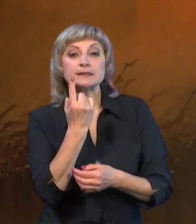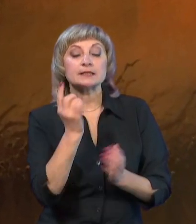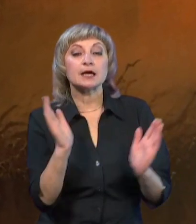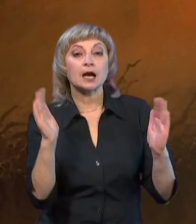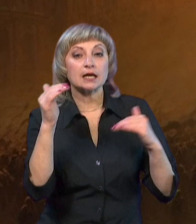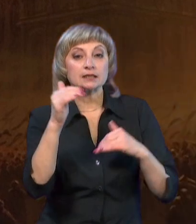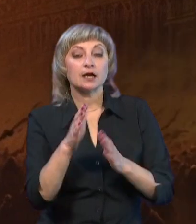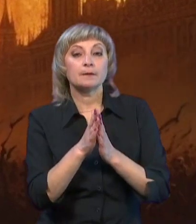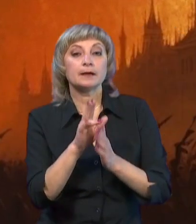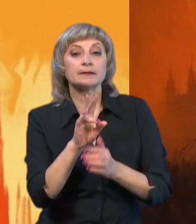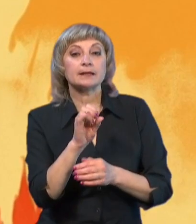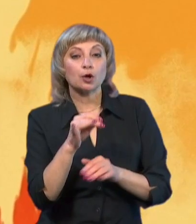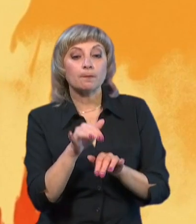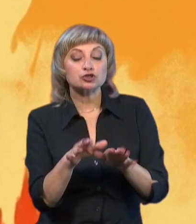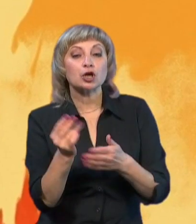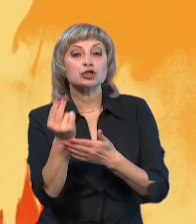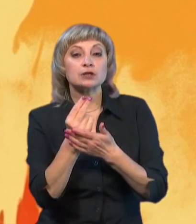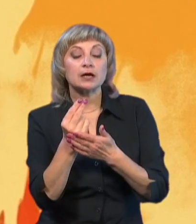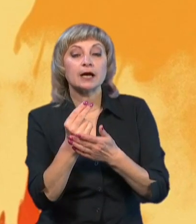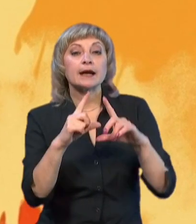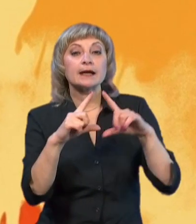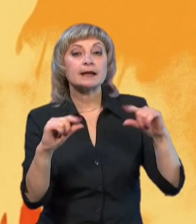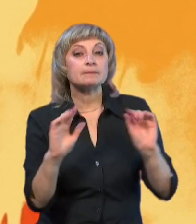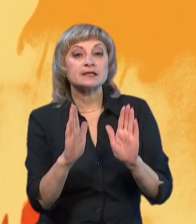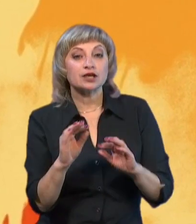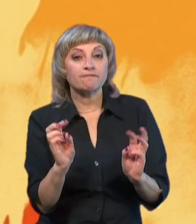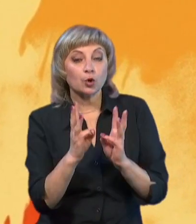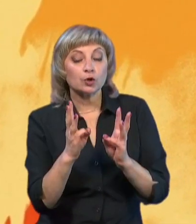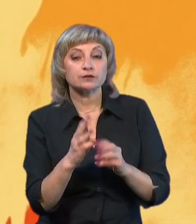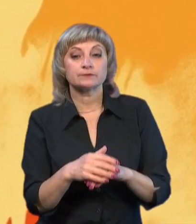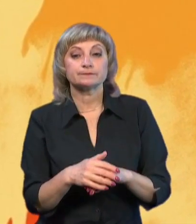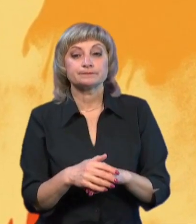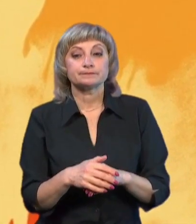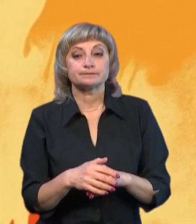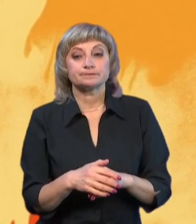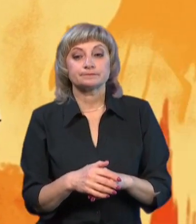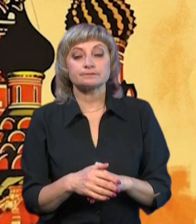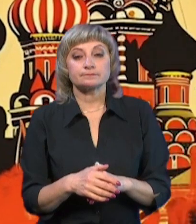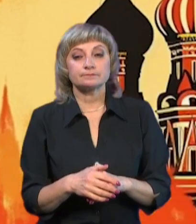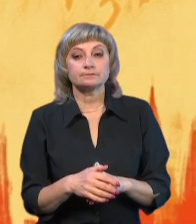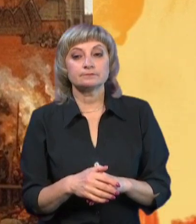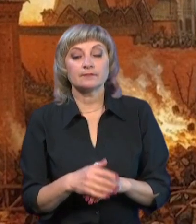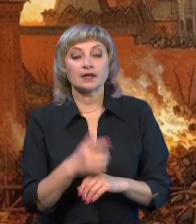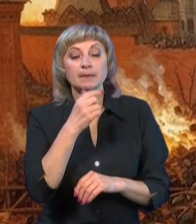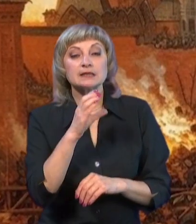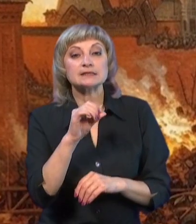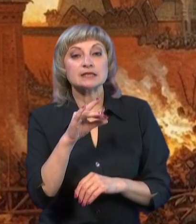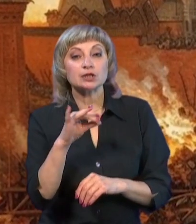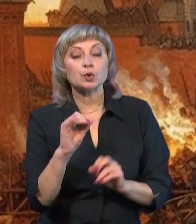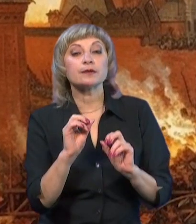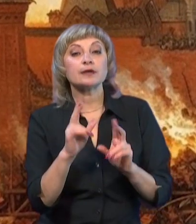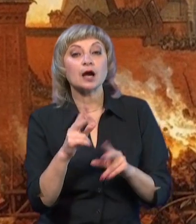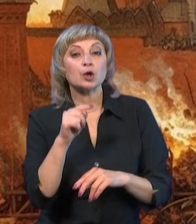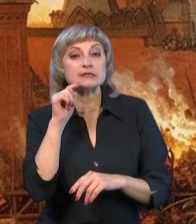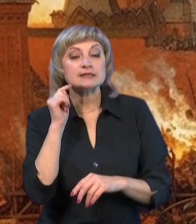запросив нейромережу зобразити Кремль не тільки у вогні, а ще й тонучи. Пане Сергію, як